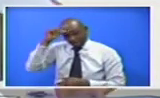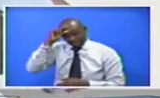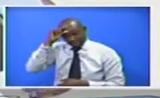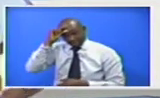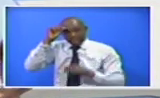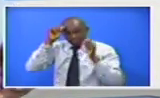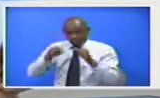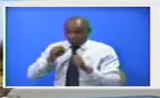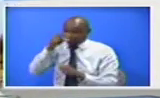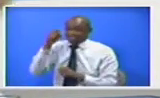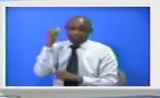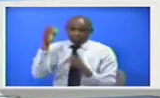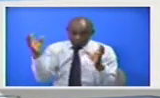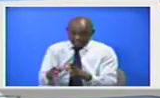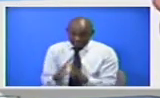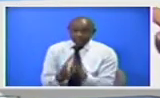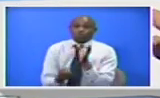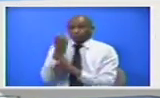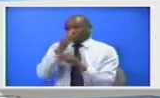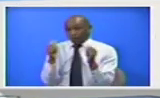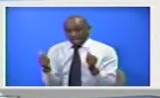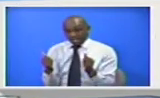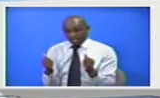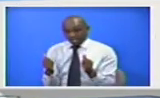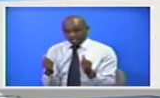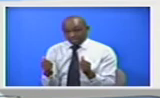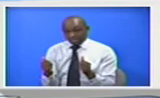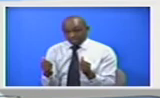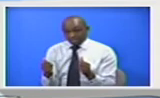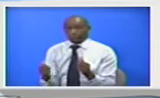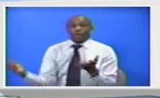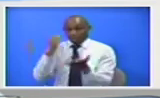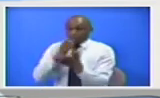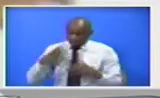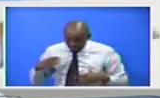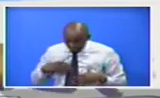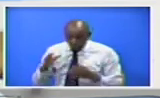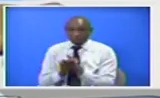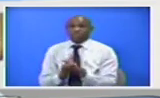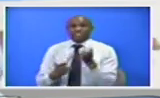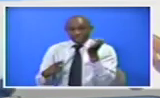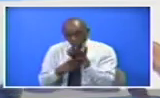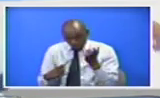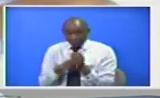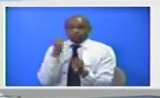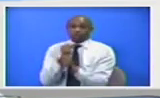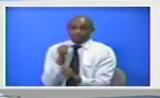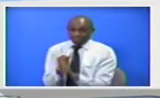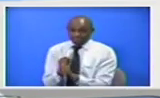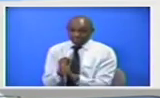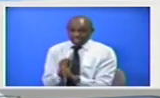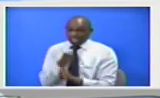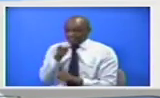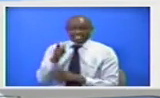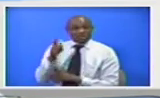ya kuwezesha hivyo vyama kujikuza, kukuza kuandika watu na kuleta teknolojia ya kufanya kazi. Naam.